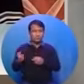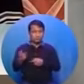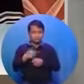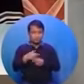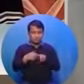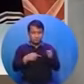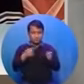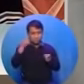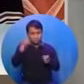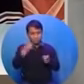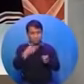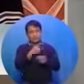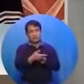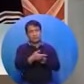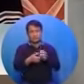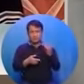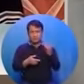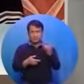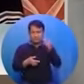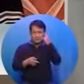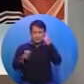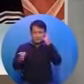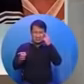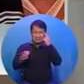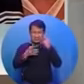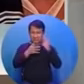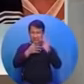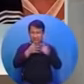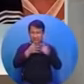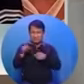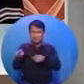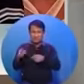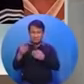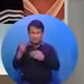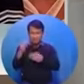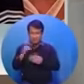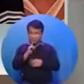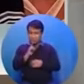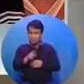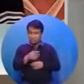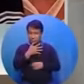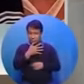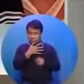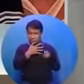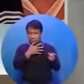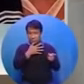nakapag-isip ng hindi maganda si nanay laban sa iyo? Tunay mo bang nanay itong